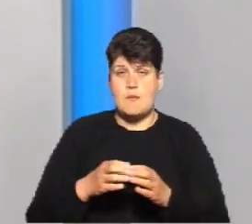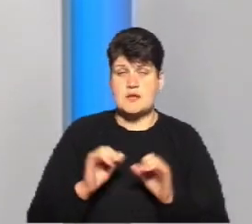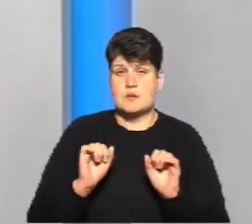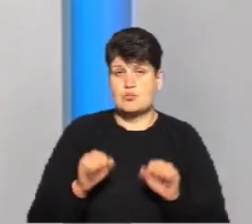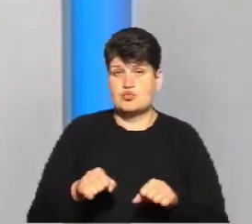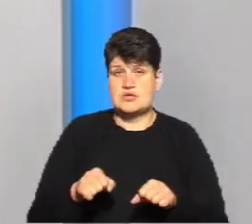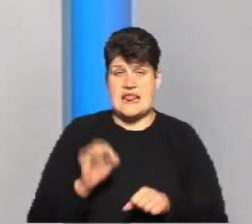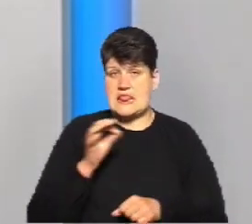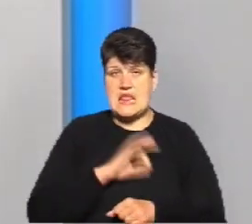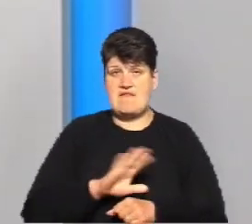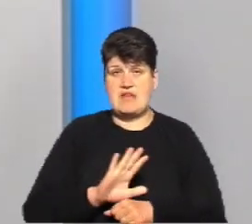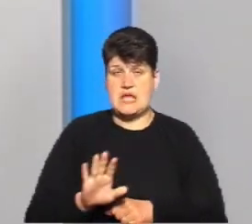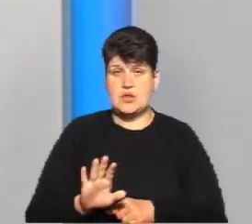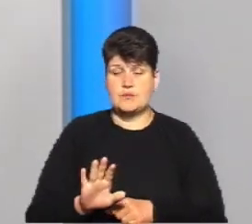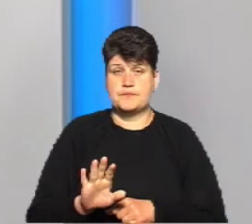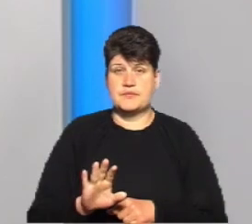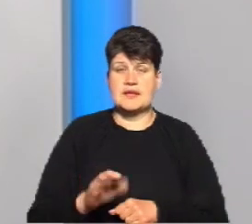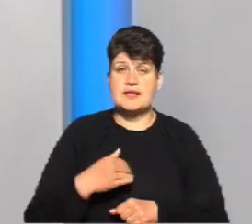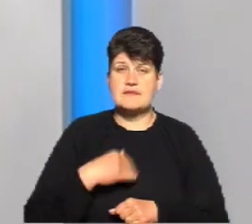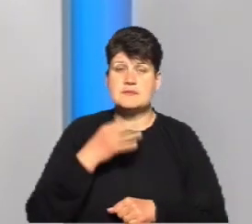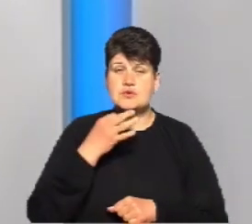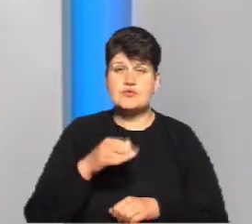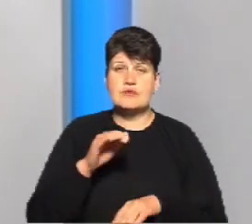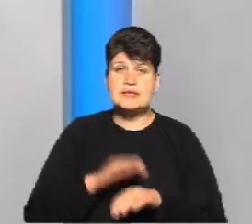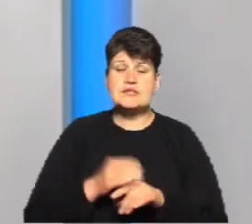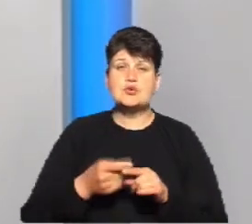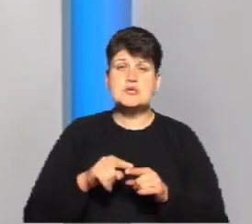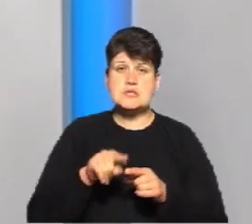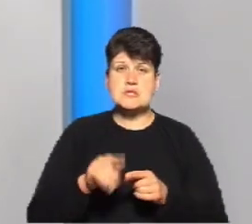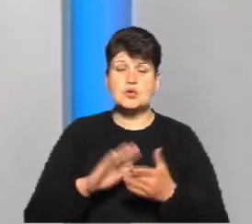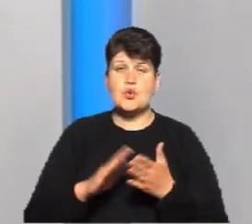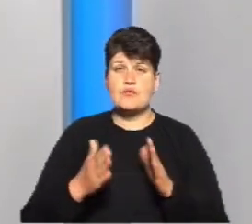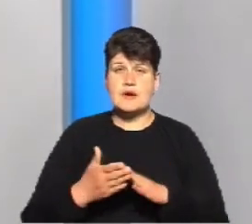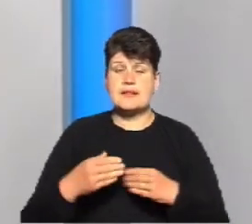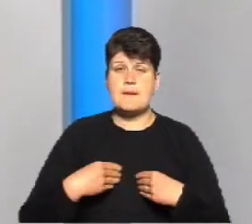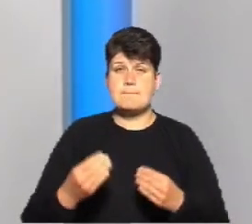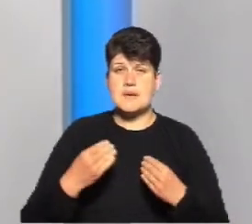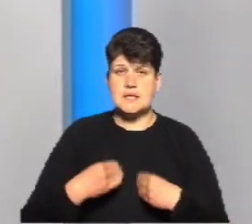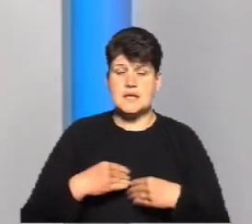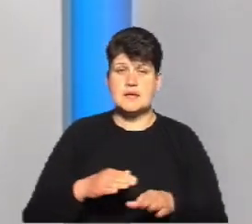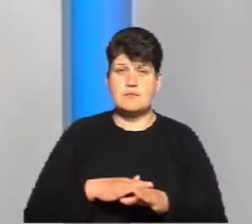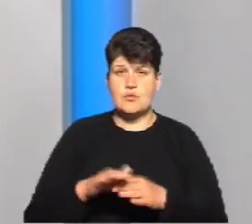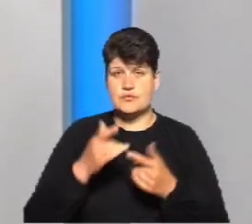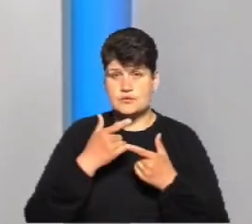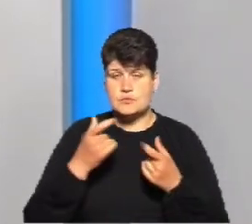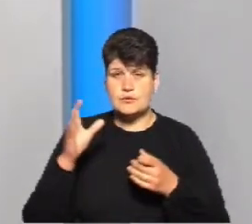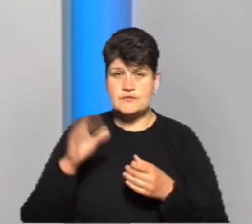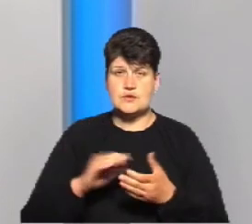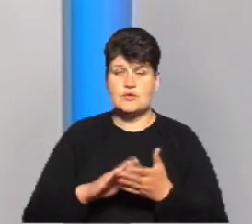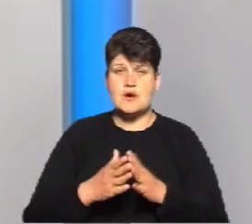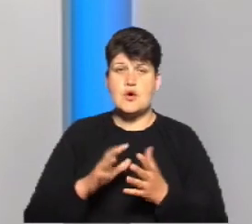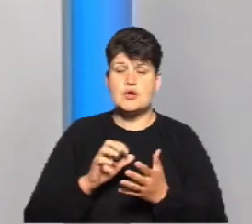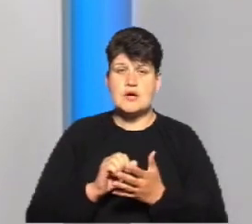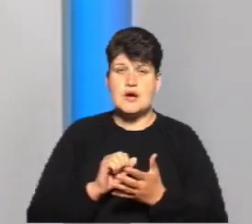невигідно виглядатиме. Ну, я вам скажу, що фактично такі договори нам передали повністю всю інформацію про всіх договорах оренди, які були укладені геокадастром.